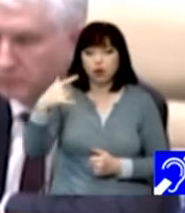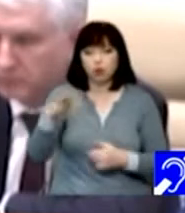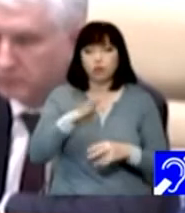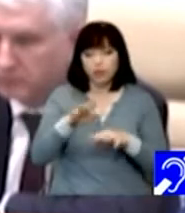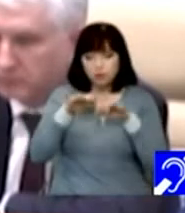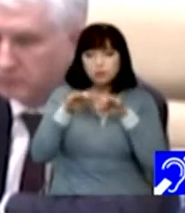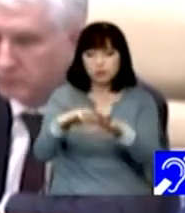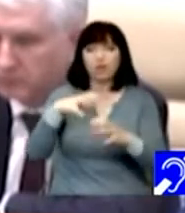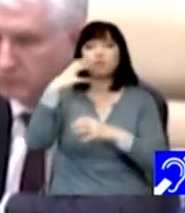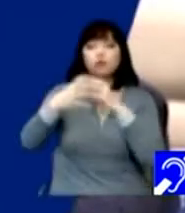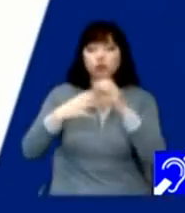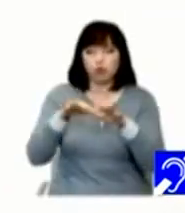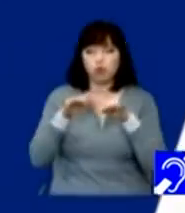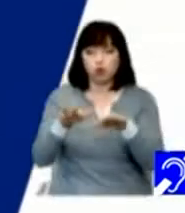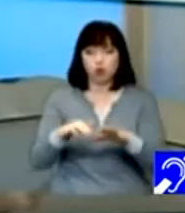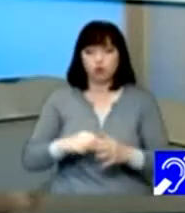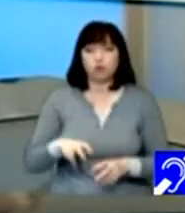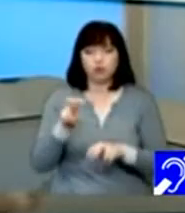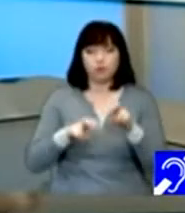urmărire internațională.